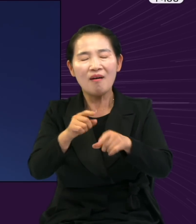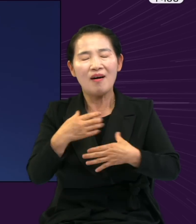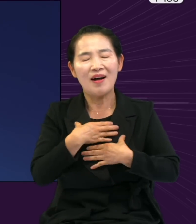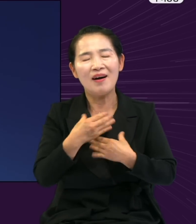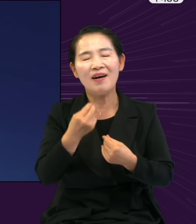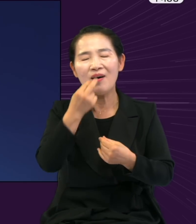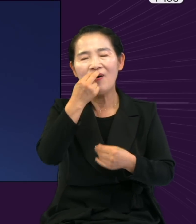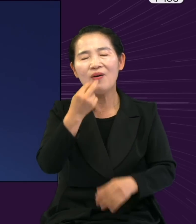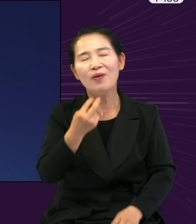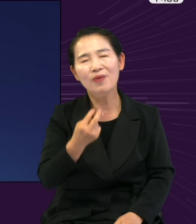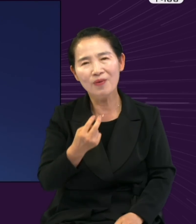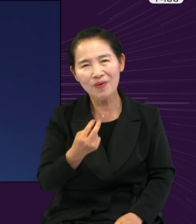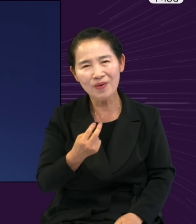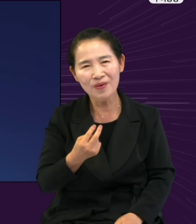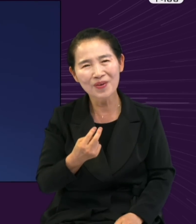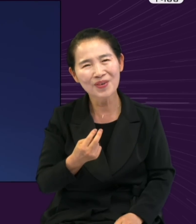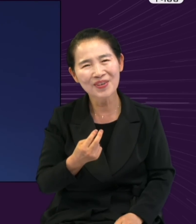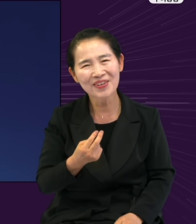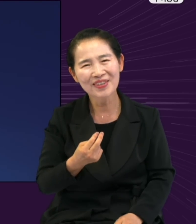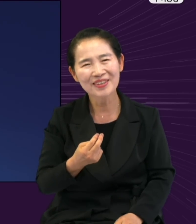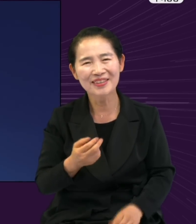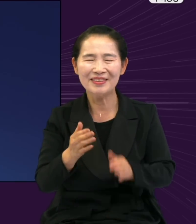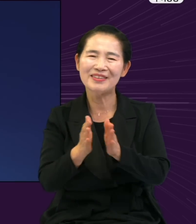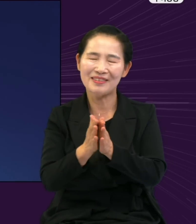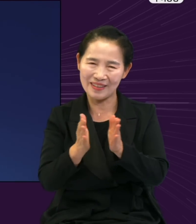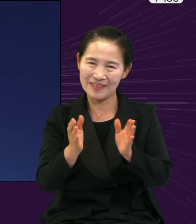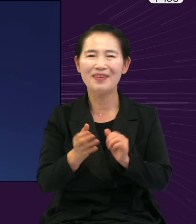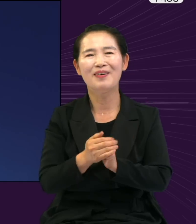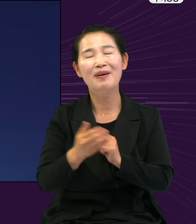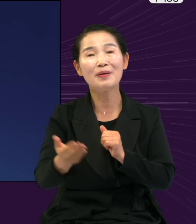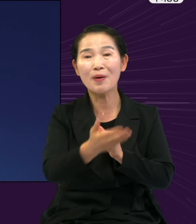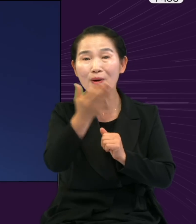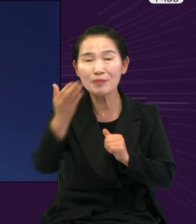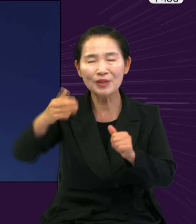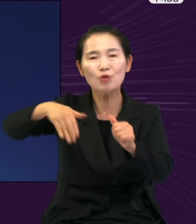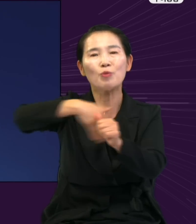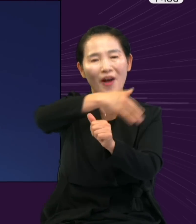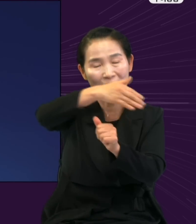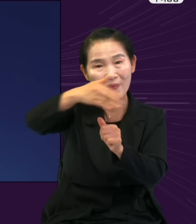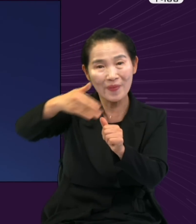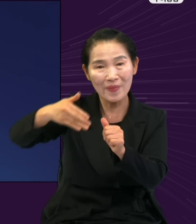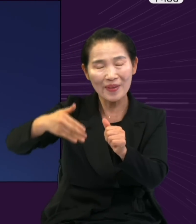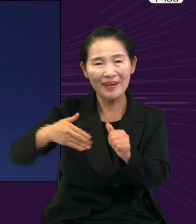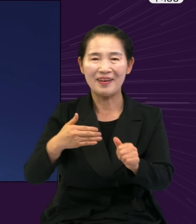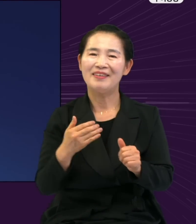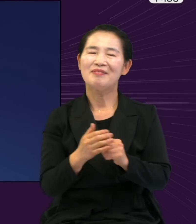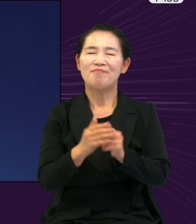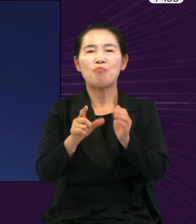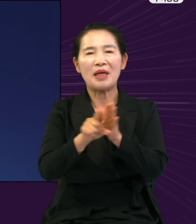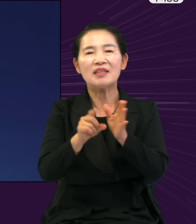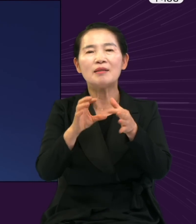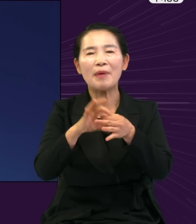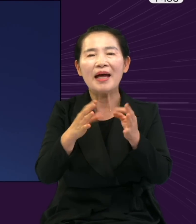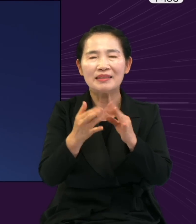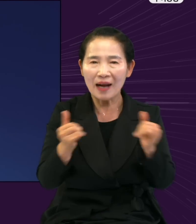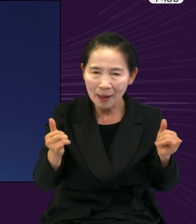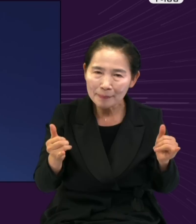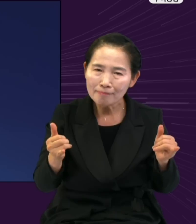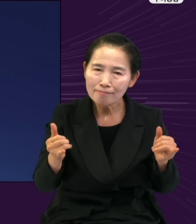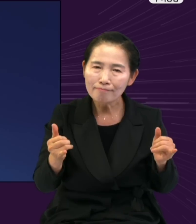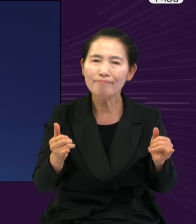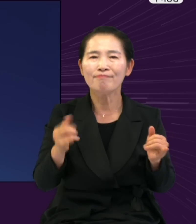사랑하는 여러분, 여러분 주변에 있는 믿음의 사람들은 하나님의 놀라운 은혜의